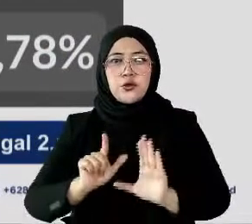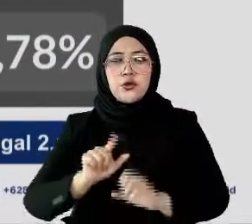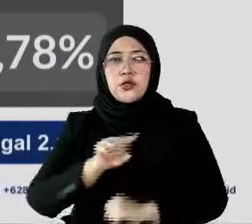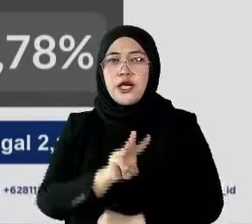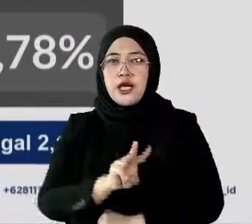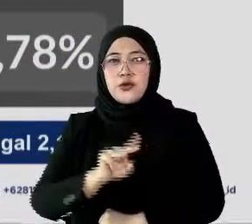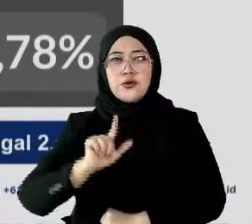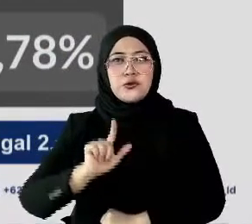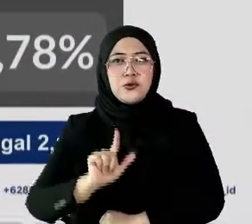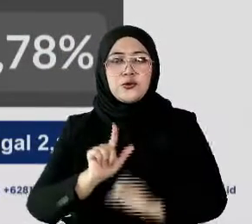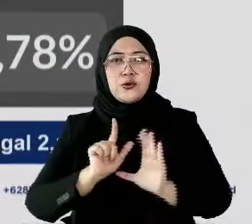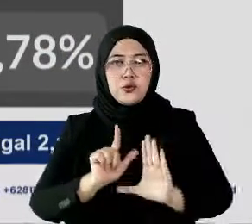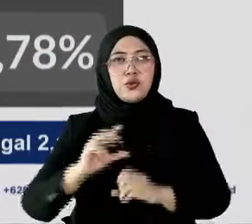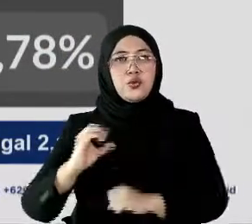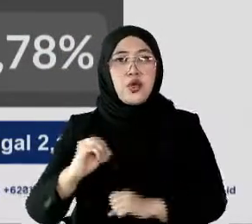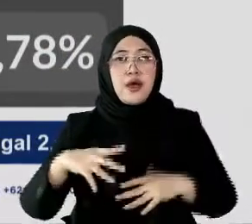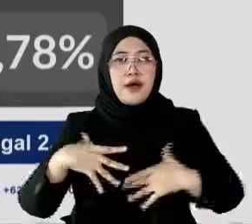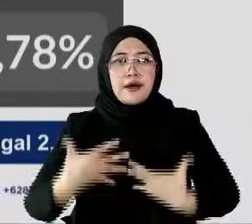1707858